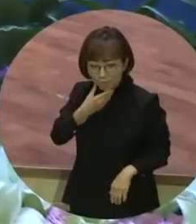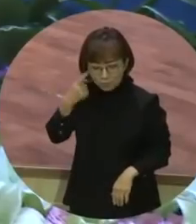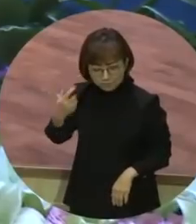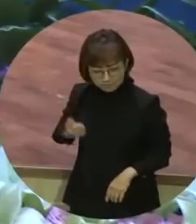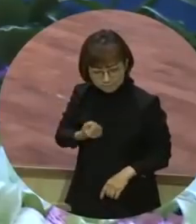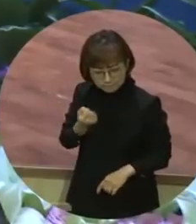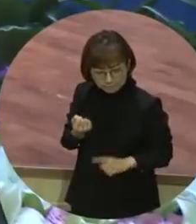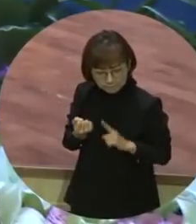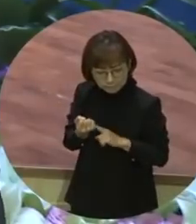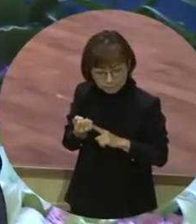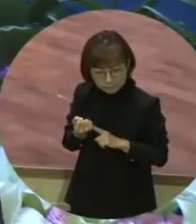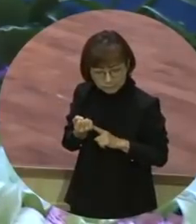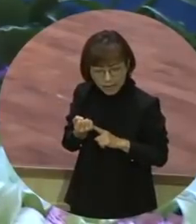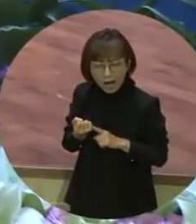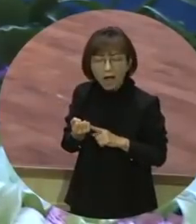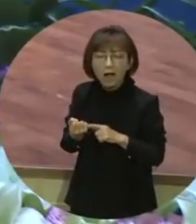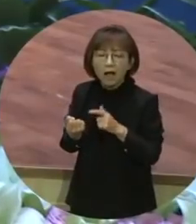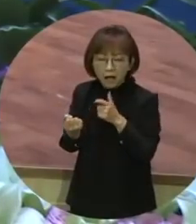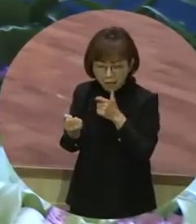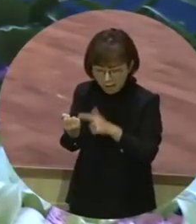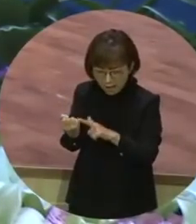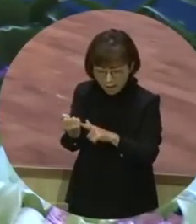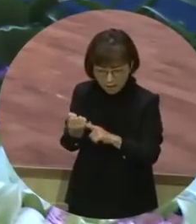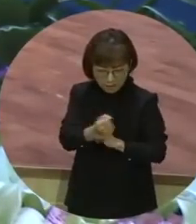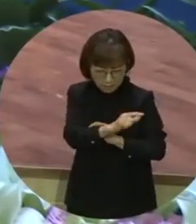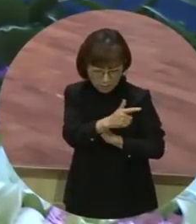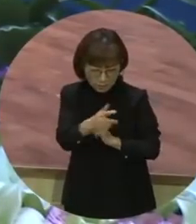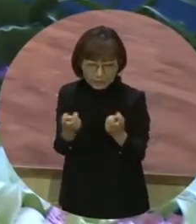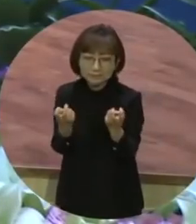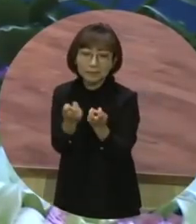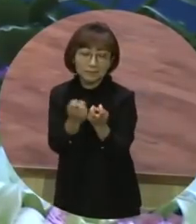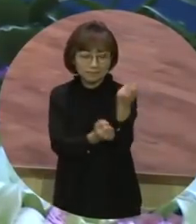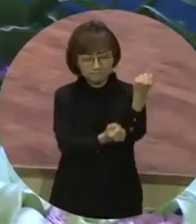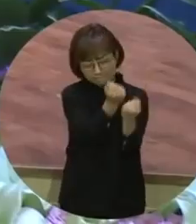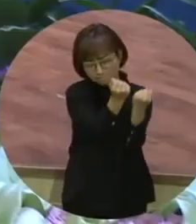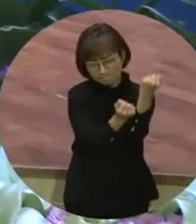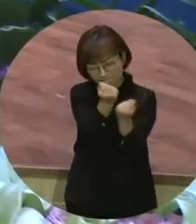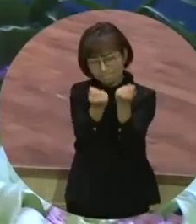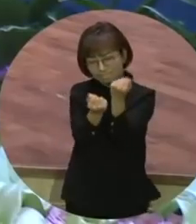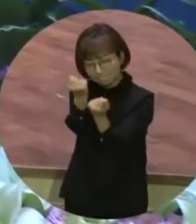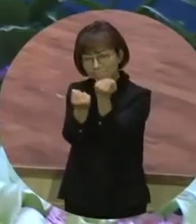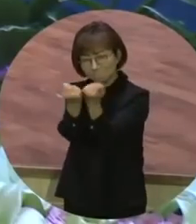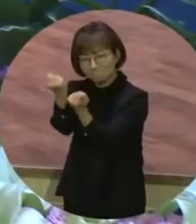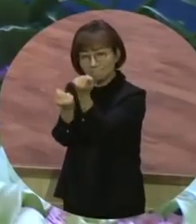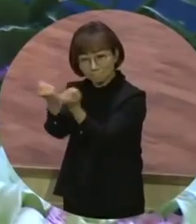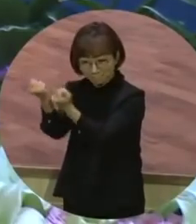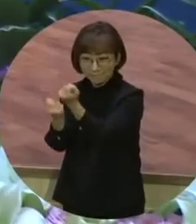아주 그렇게 다양한 각도로 설명을 하고 있습니다. 다양한 각도로 복음을 가지고 설명을 하고